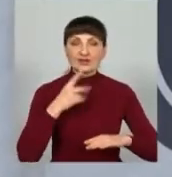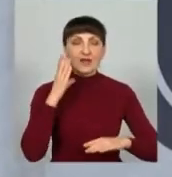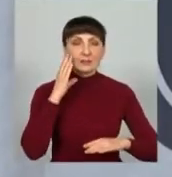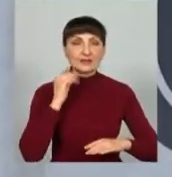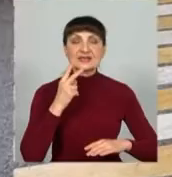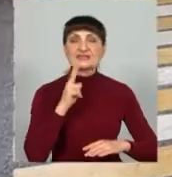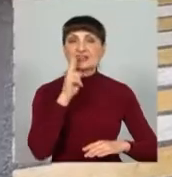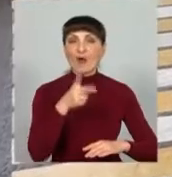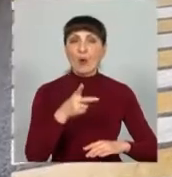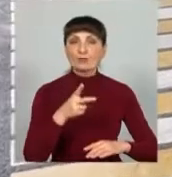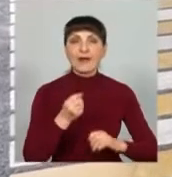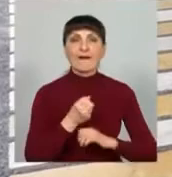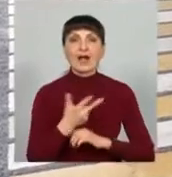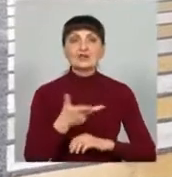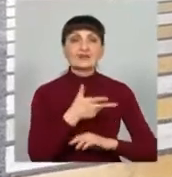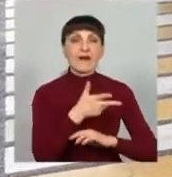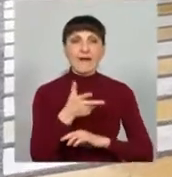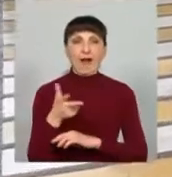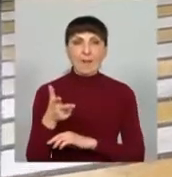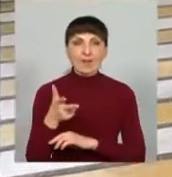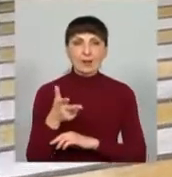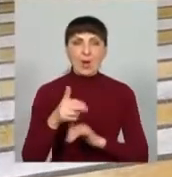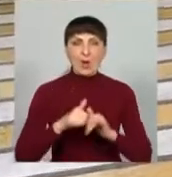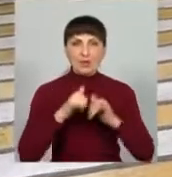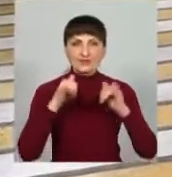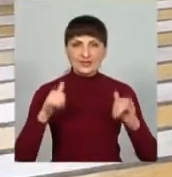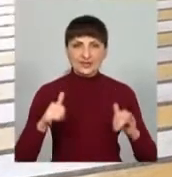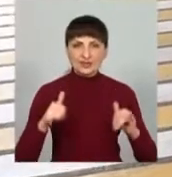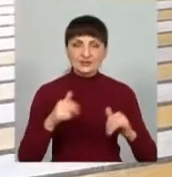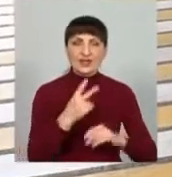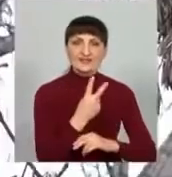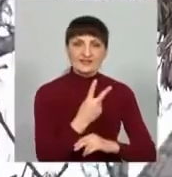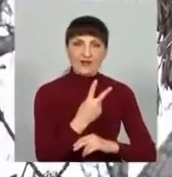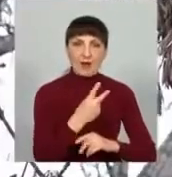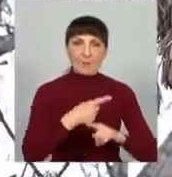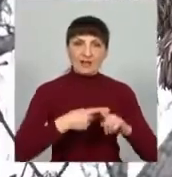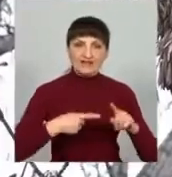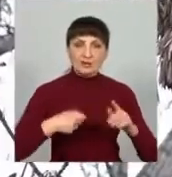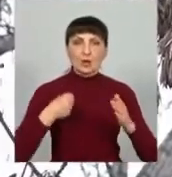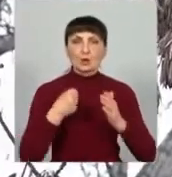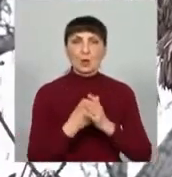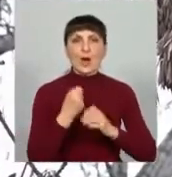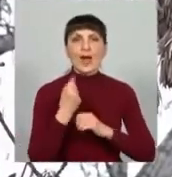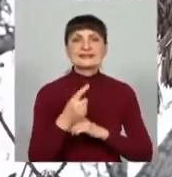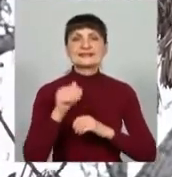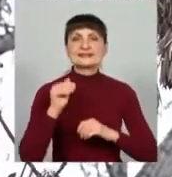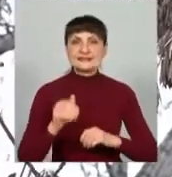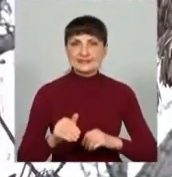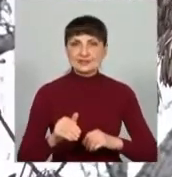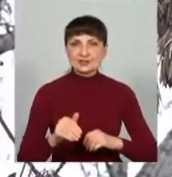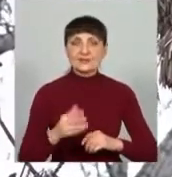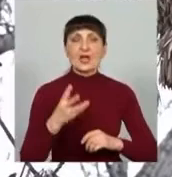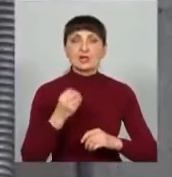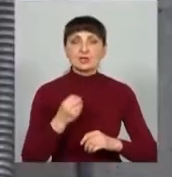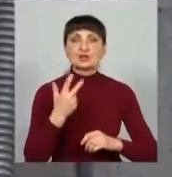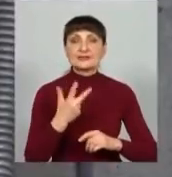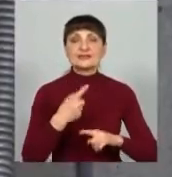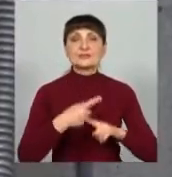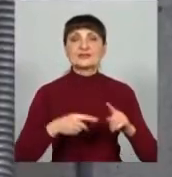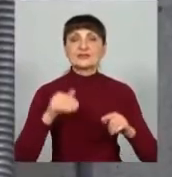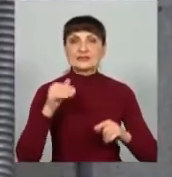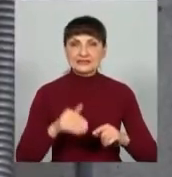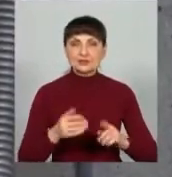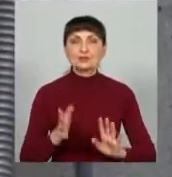за 2 года количество камер видеонаблюдения увеличилось с 2,5 до 11 тысяч. Еще